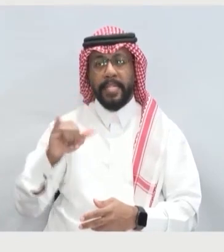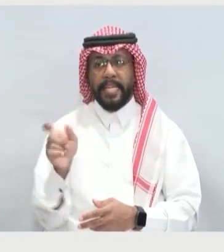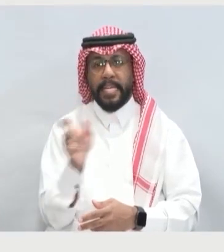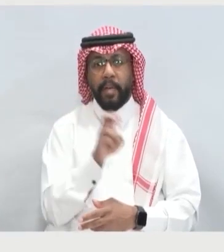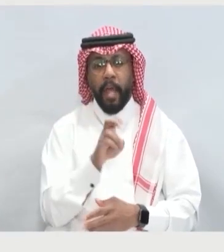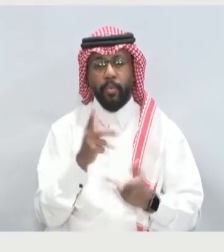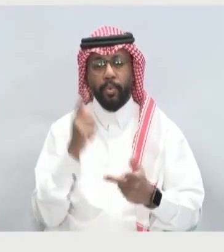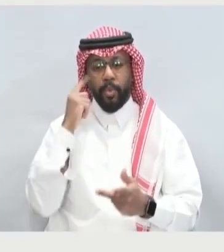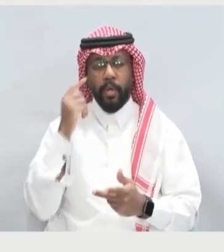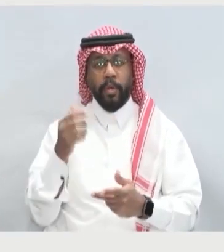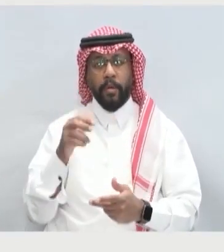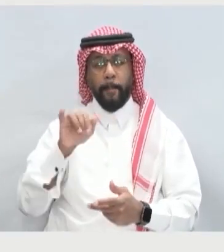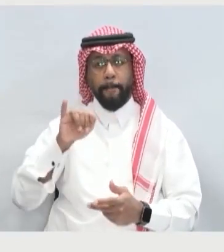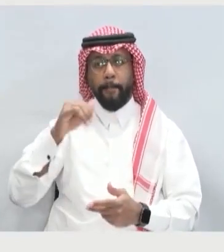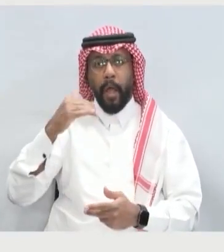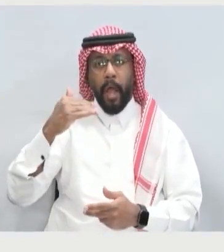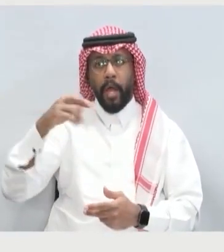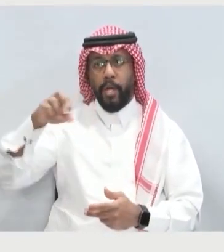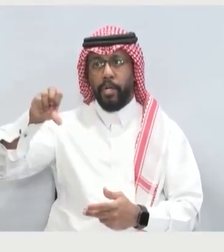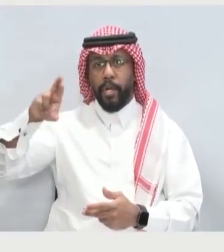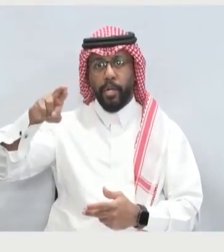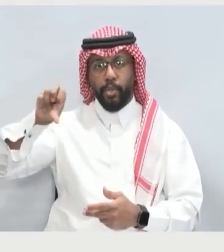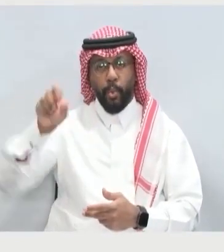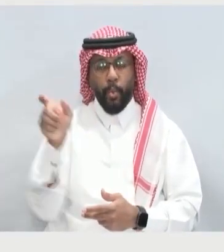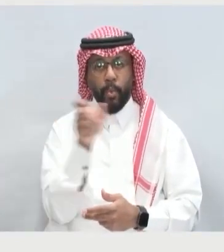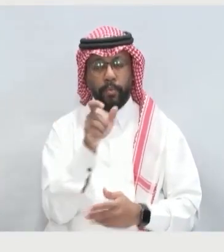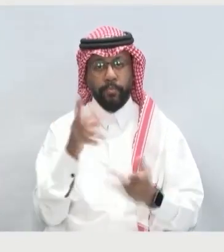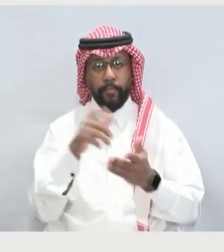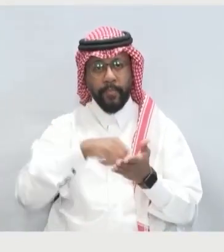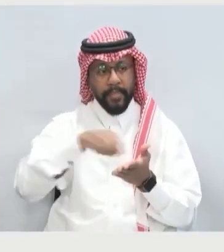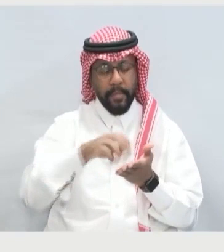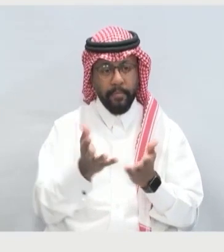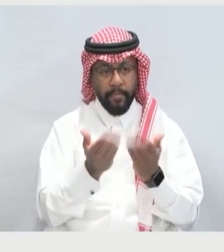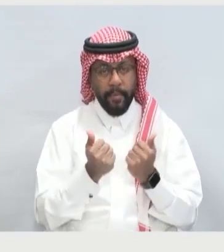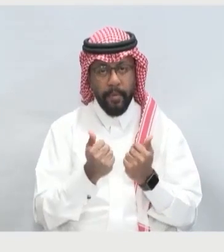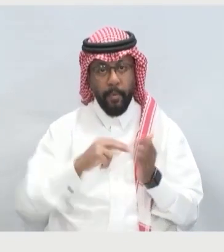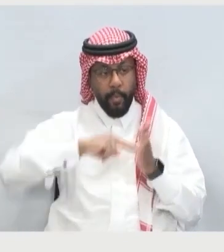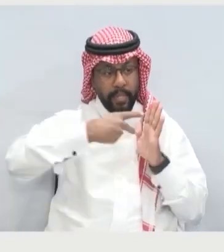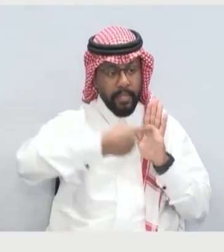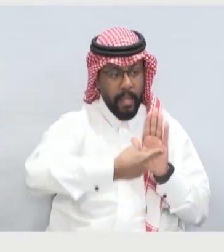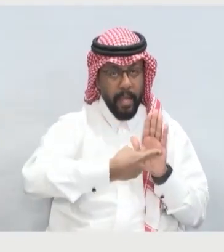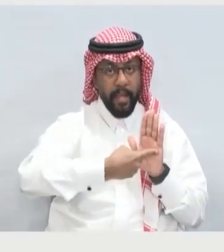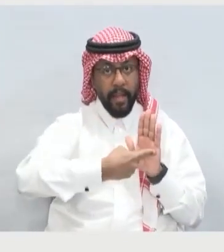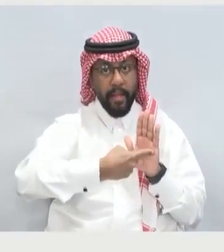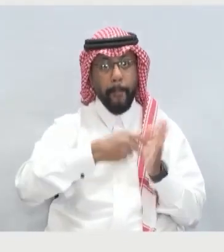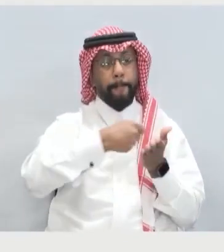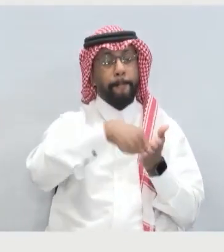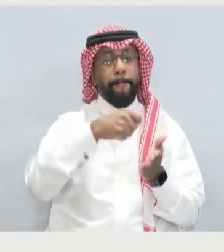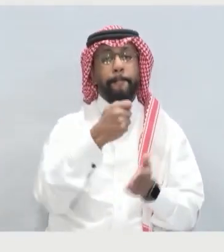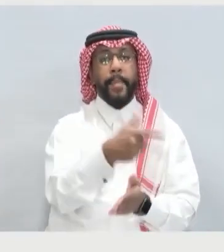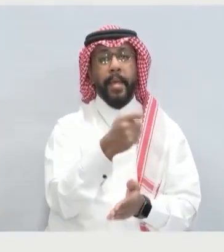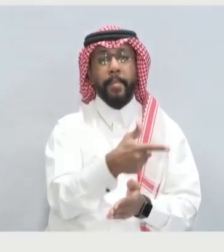اولا يتم الحصول على المواد الخام ثم يجري تحويلها الى سلع تامه وبعد ذلك يتم بيع